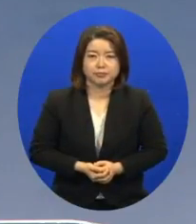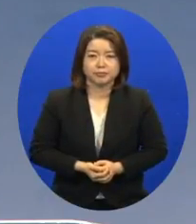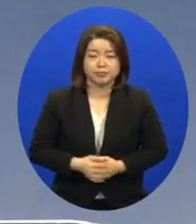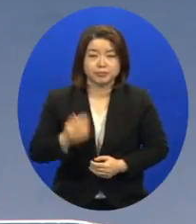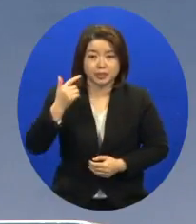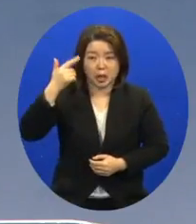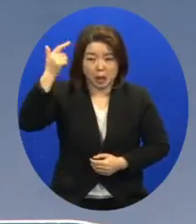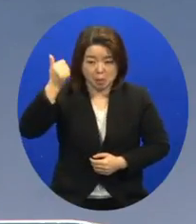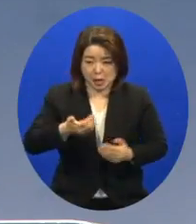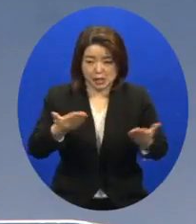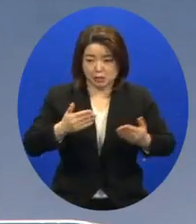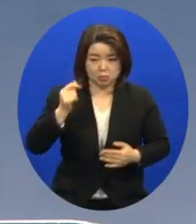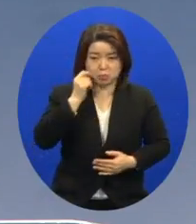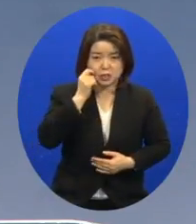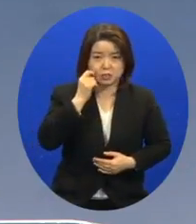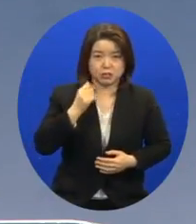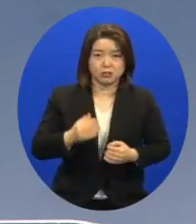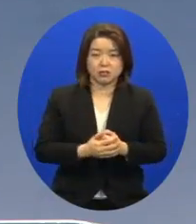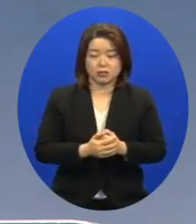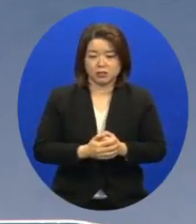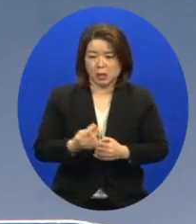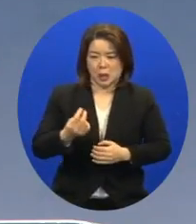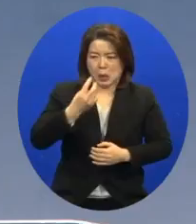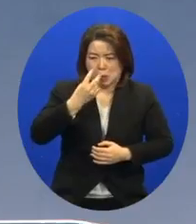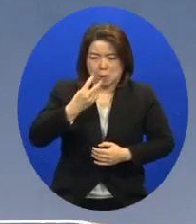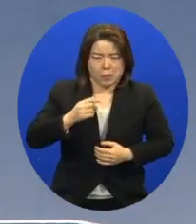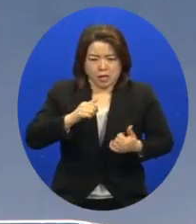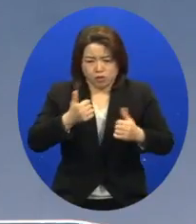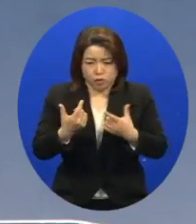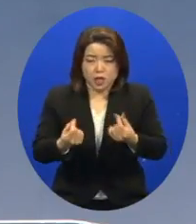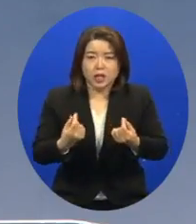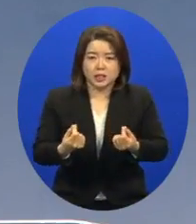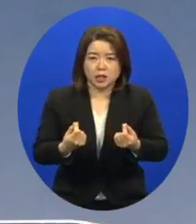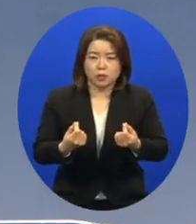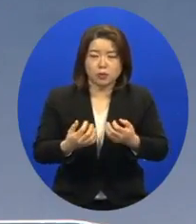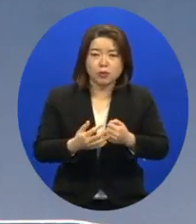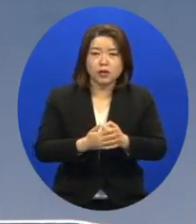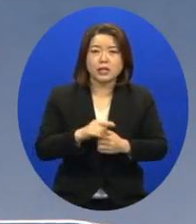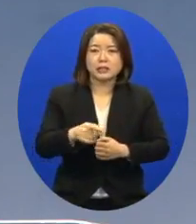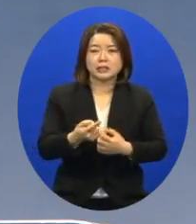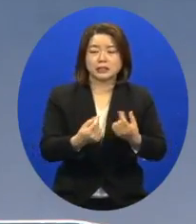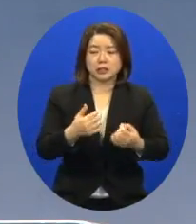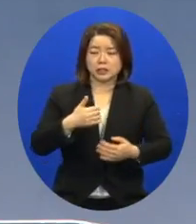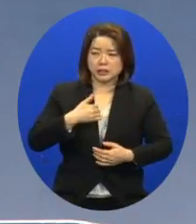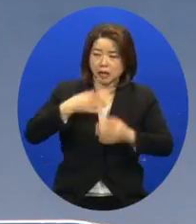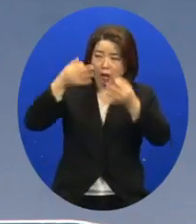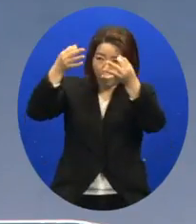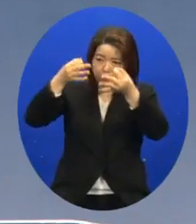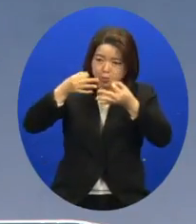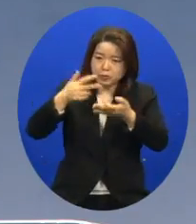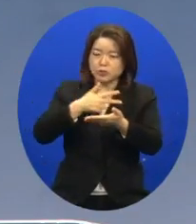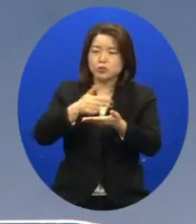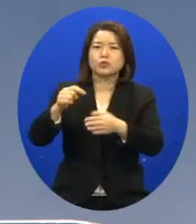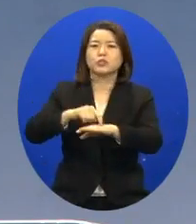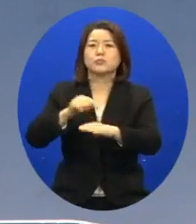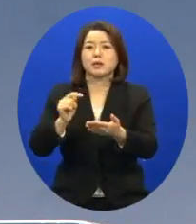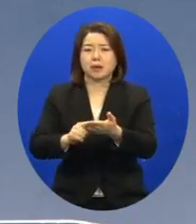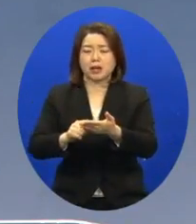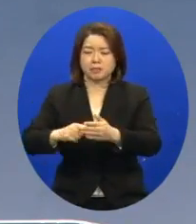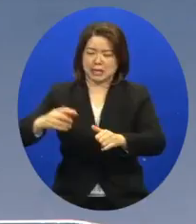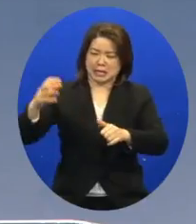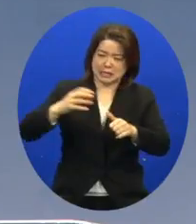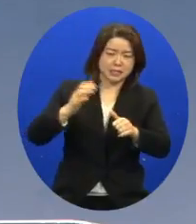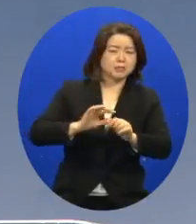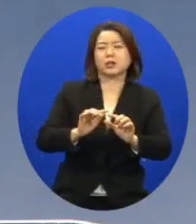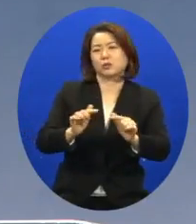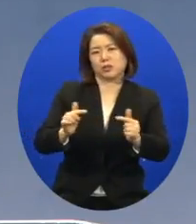목회 못하겠다고 순 모시겠다고 그런 목사를 보시는 주님의 마음은 책망 도 아니고